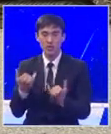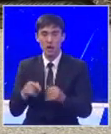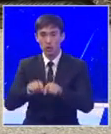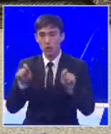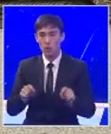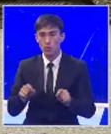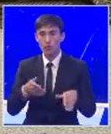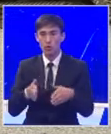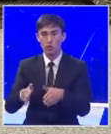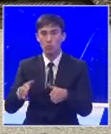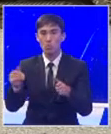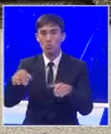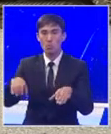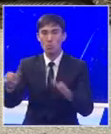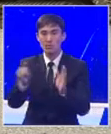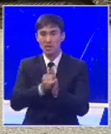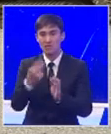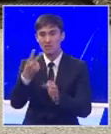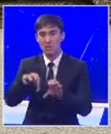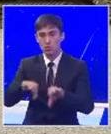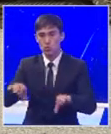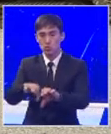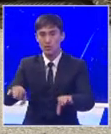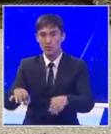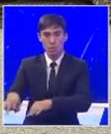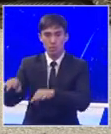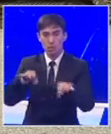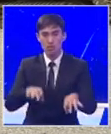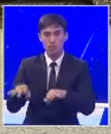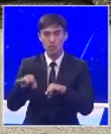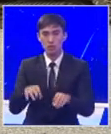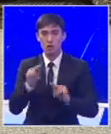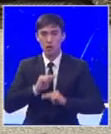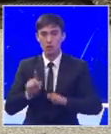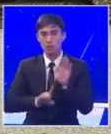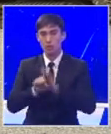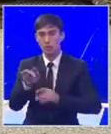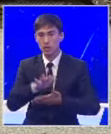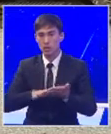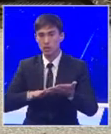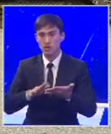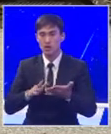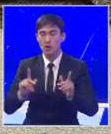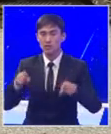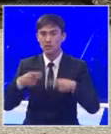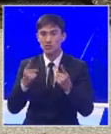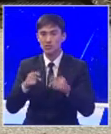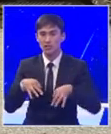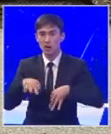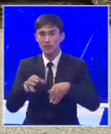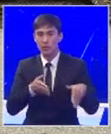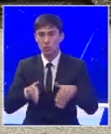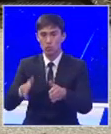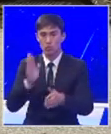дороги, мы поставим две трубы. Энергетические материалы привозят. Работа не останавливается. Для восстановления автодороги